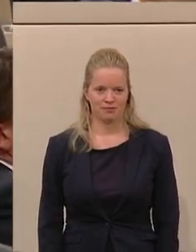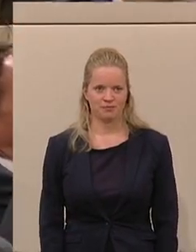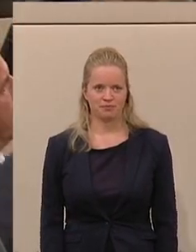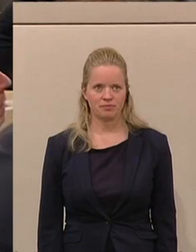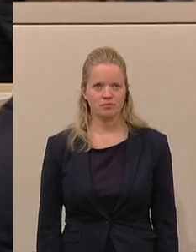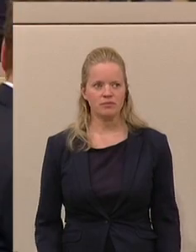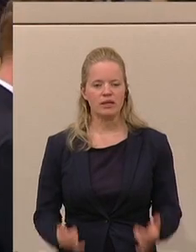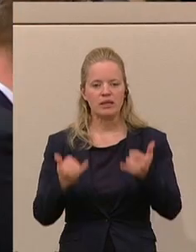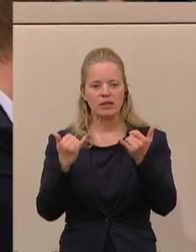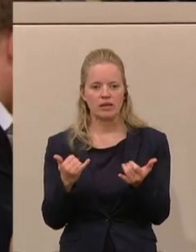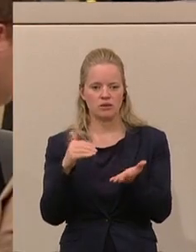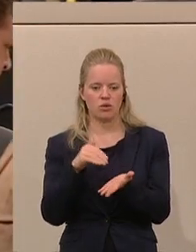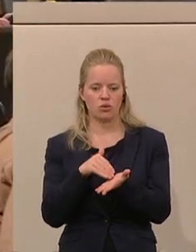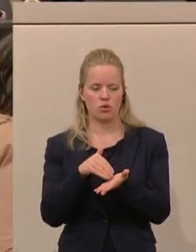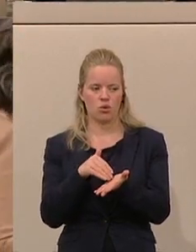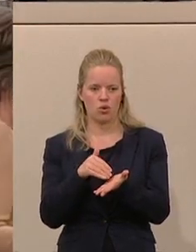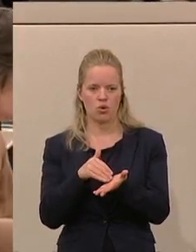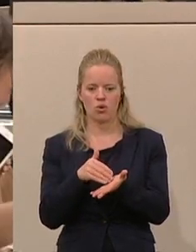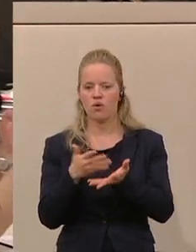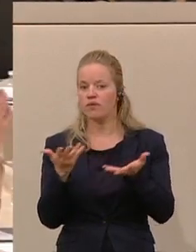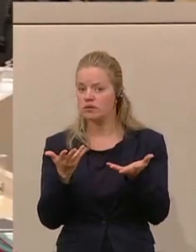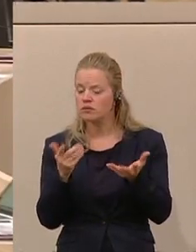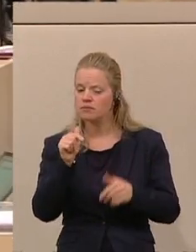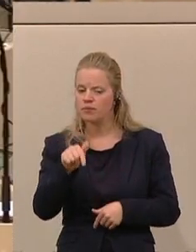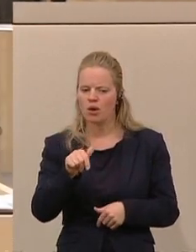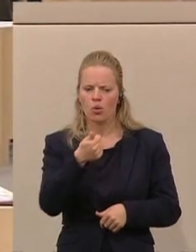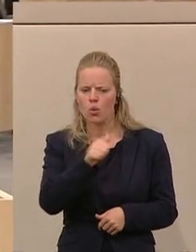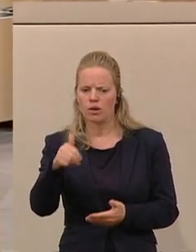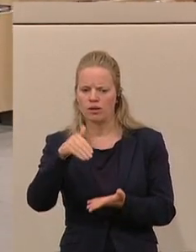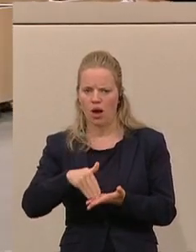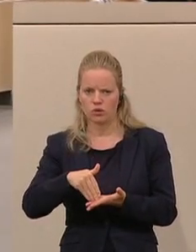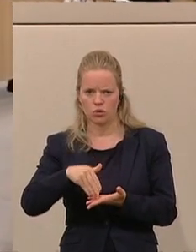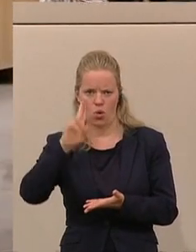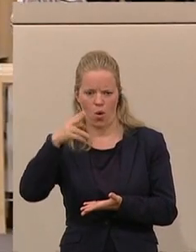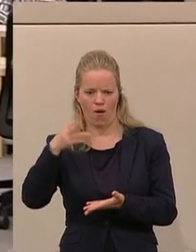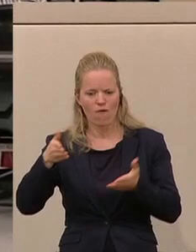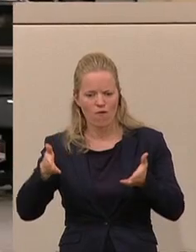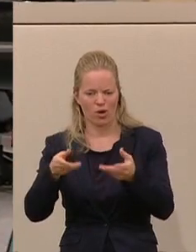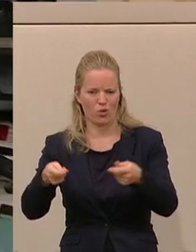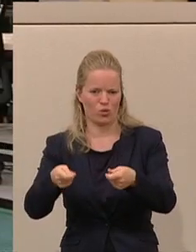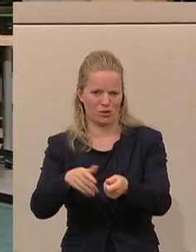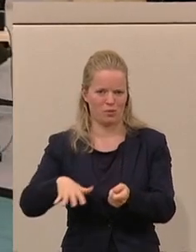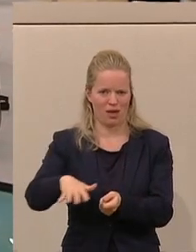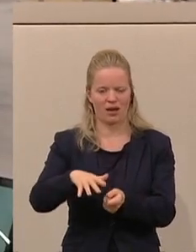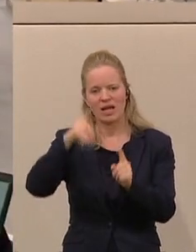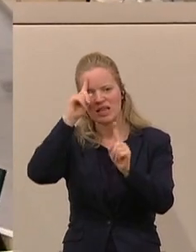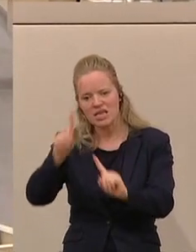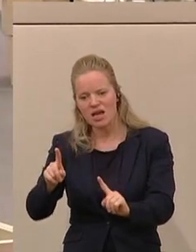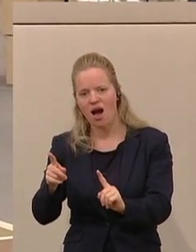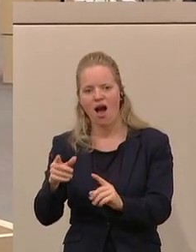Etwas anderes ist bitte: Es werden 100.000 Euro Förderungsbeträge rausgegeben für den Bereich Tierhaltung,